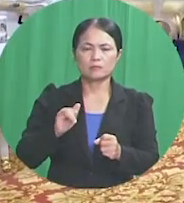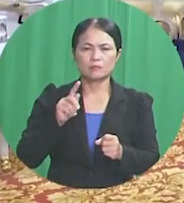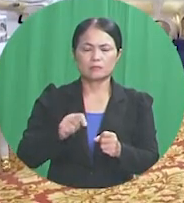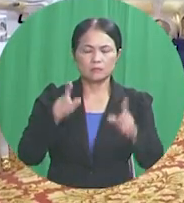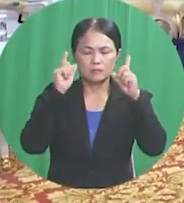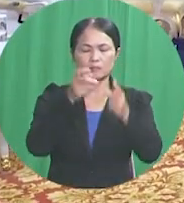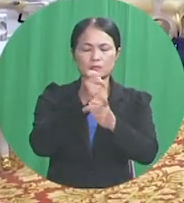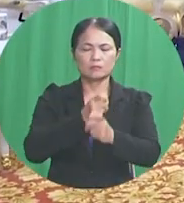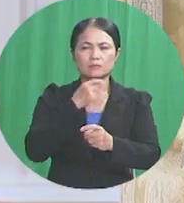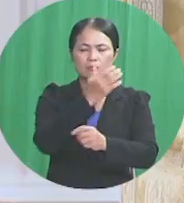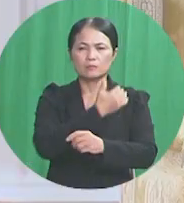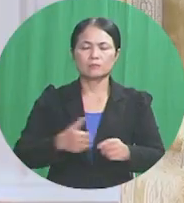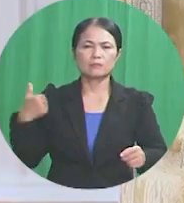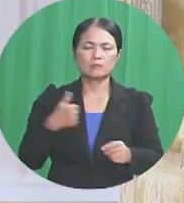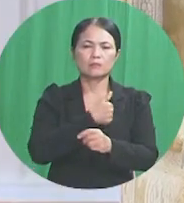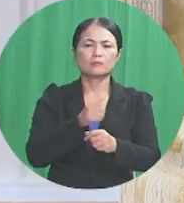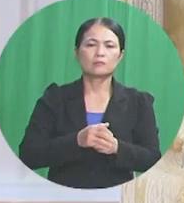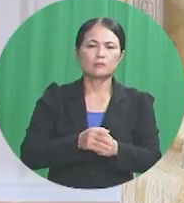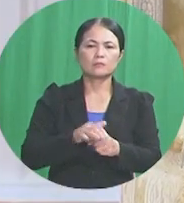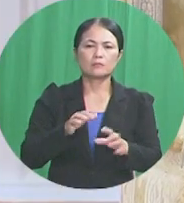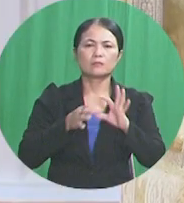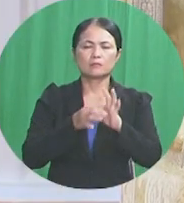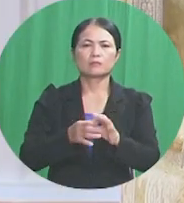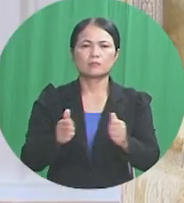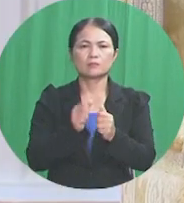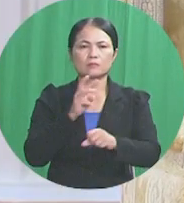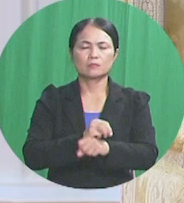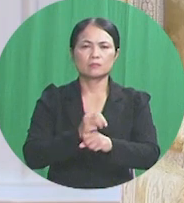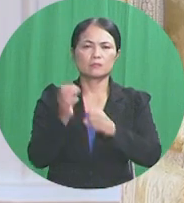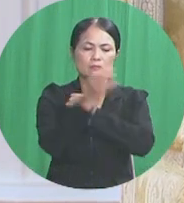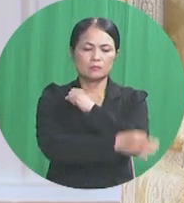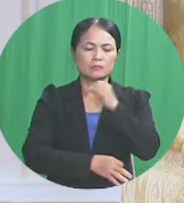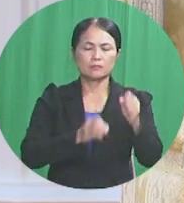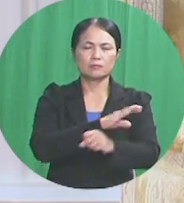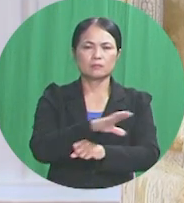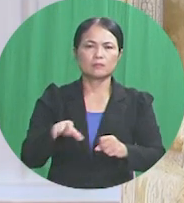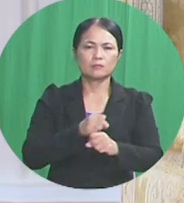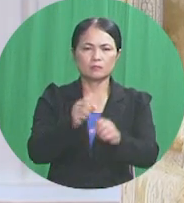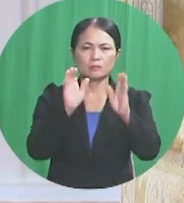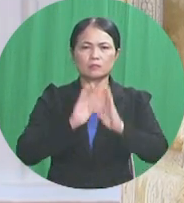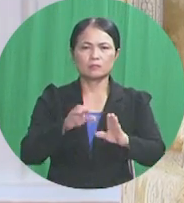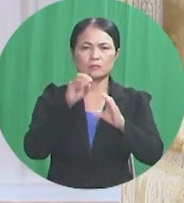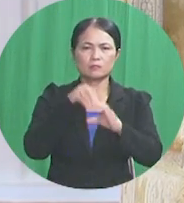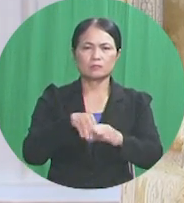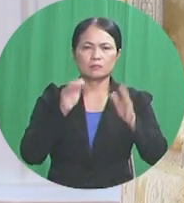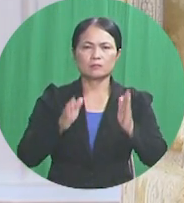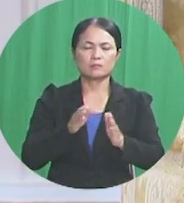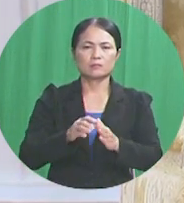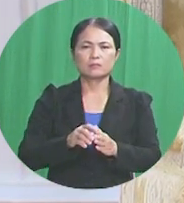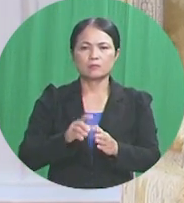อมกรบจมเรียบจุนสำหรับเดจจุดหาหนังสหการจมวยกระซุ่งกาบอร์ติกัมพูชีหนังจมรุ่นนักวิทยุกม